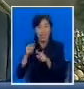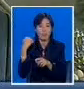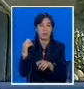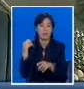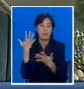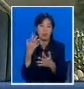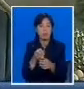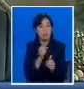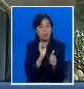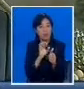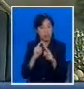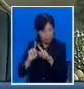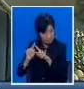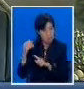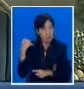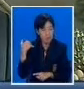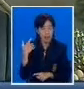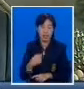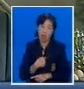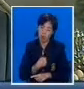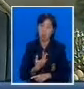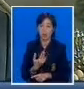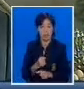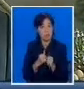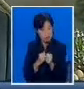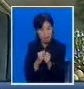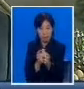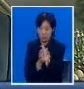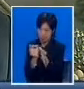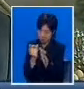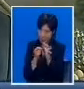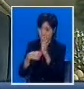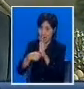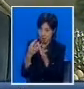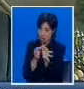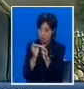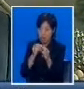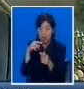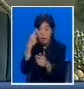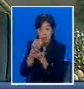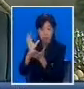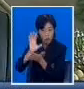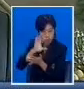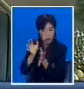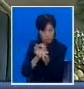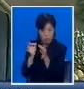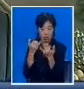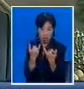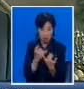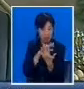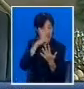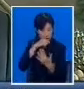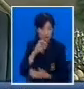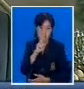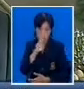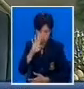เอาตัวเนี้ยไปชี้แจงกับนักลงทุนทั่วโลกแล้วว่าต่อไปเนี้ยประเทศไทยจะต้องมีระบบที่มีความแน่นอนในเชิงกติกาแ